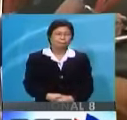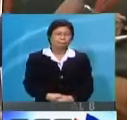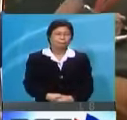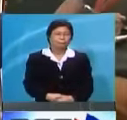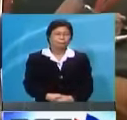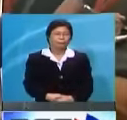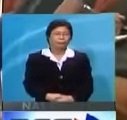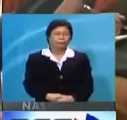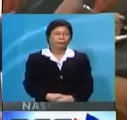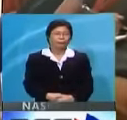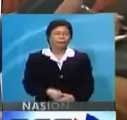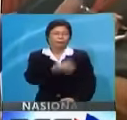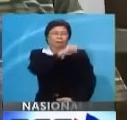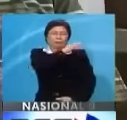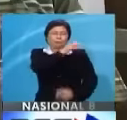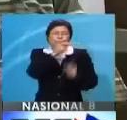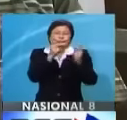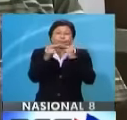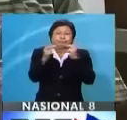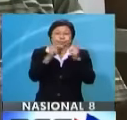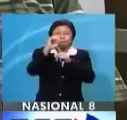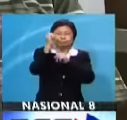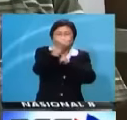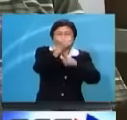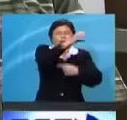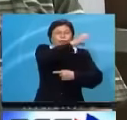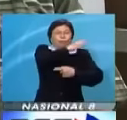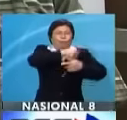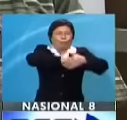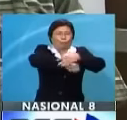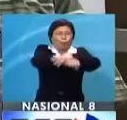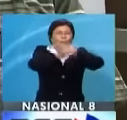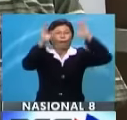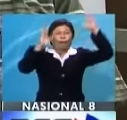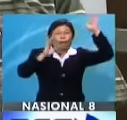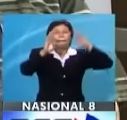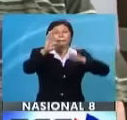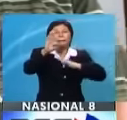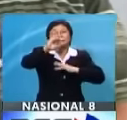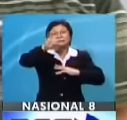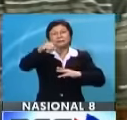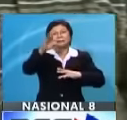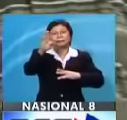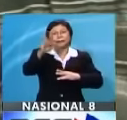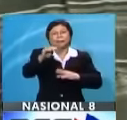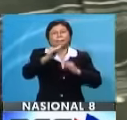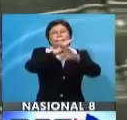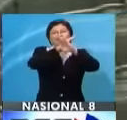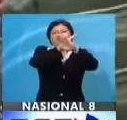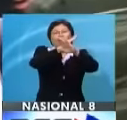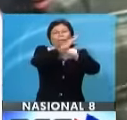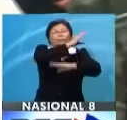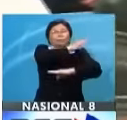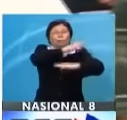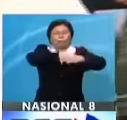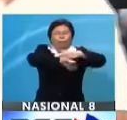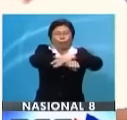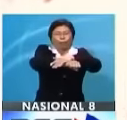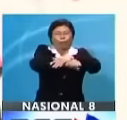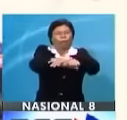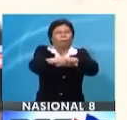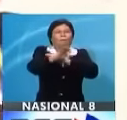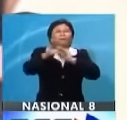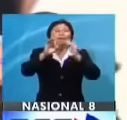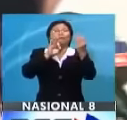Sementara itu, B. Satyanadan berkata, Persatuan Jurulatih Bola Sepak Malaysia, PJBM, akan giat membela nasib jurulatih bola sepak dan